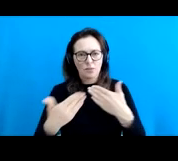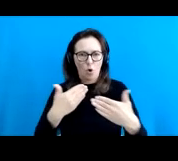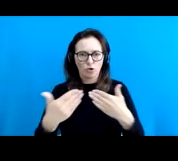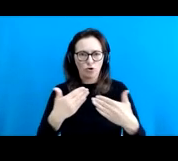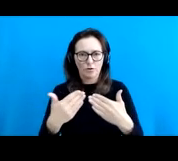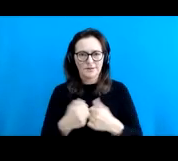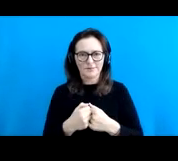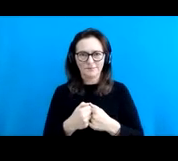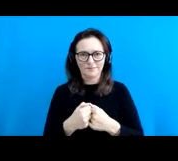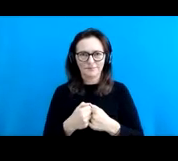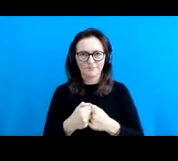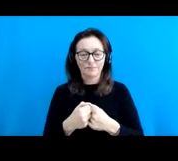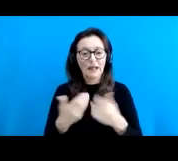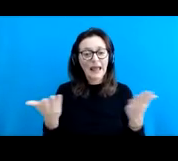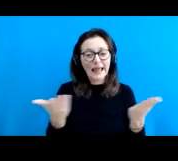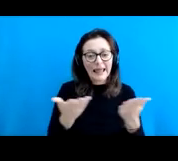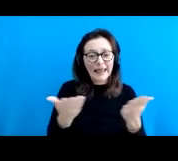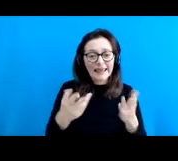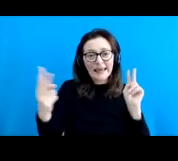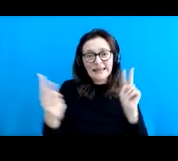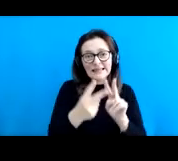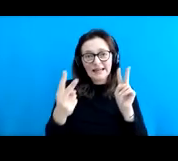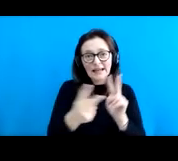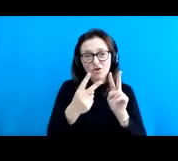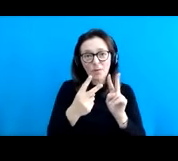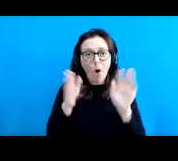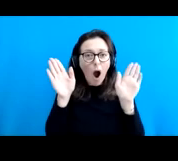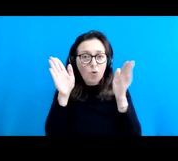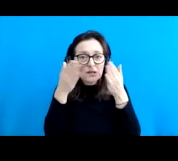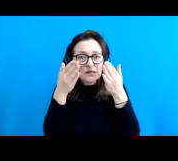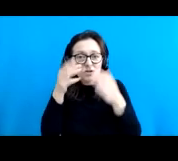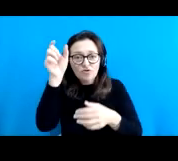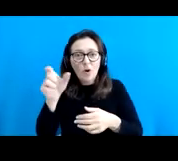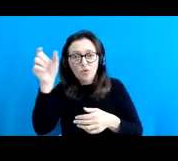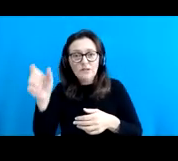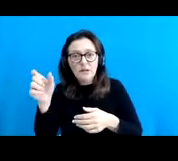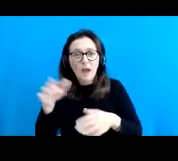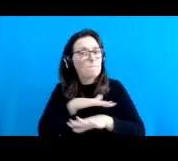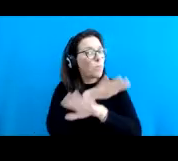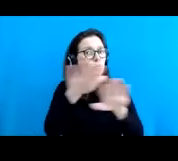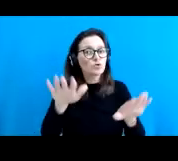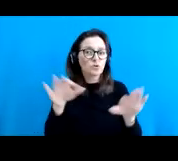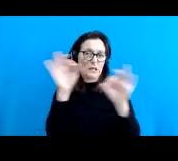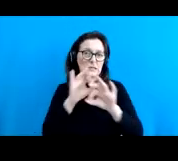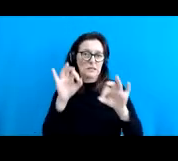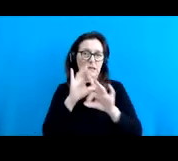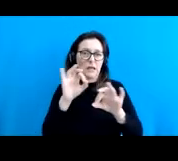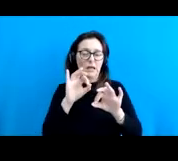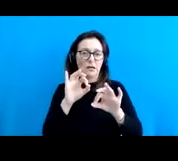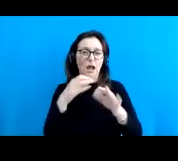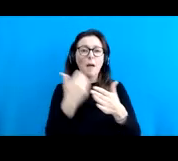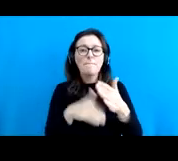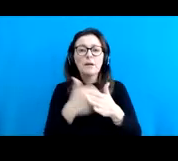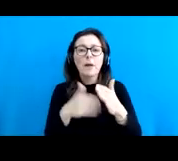Kje srečamo osebe z avtističnimi motnjami? Povsod in nikjer. Primanjkljaji mnogih